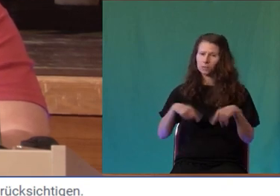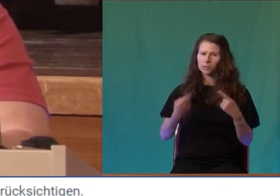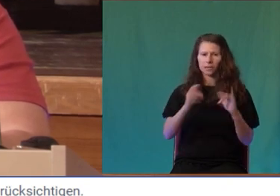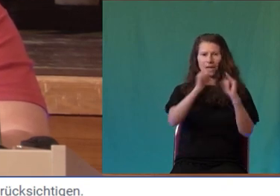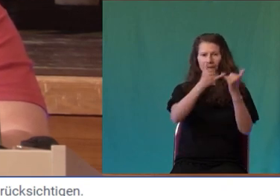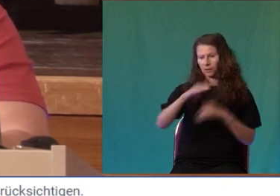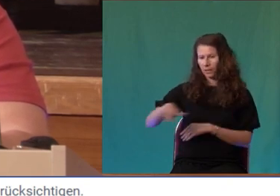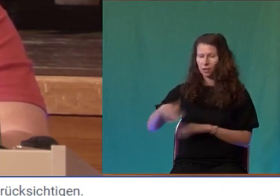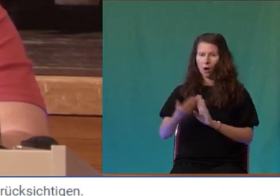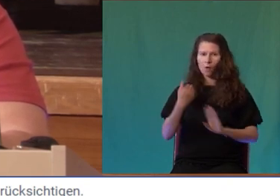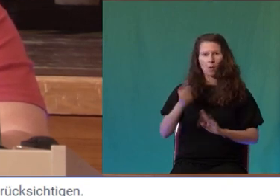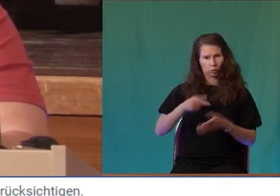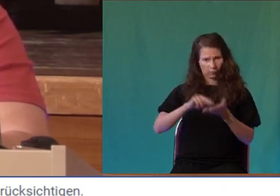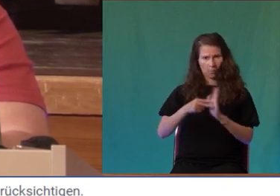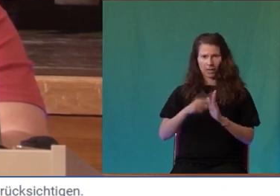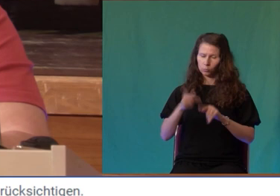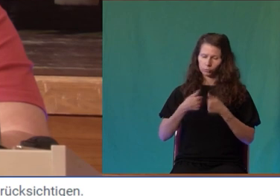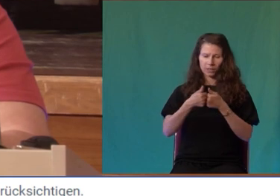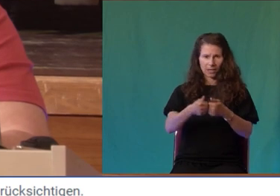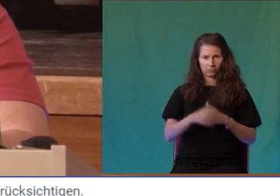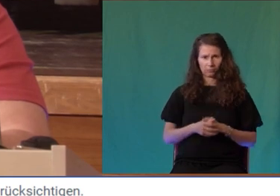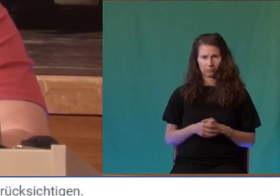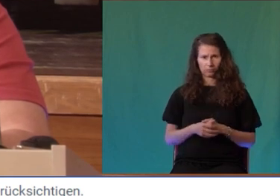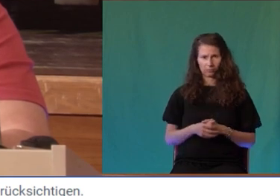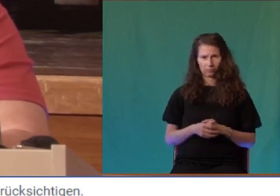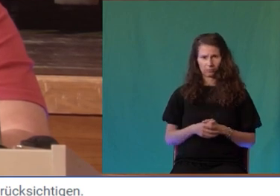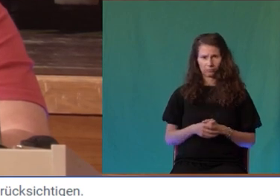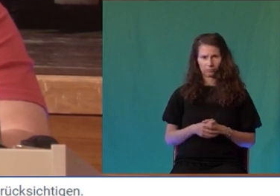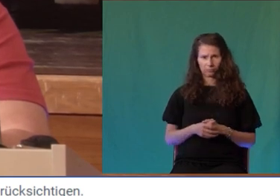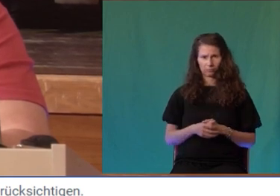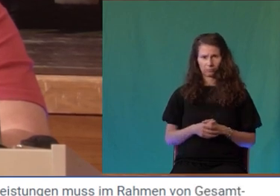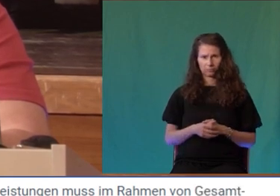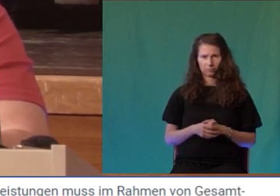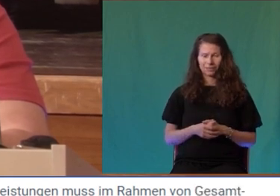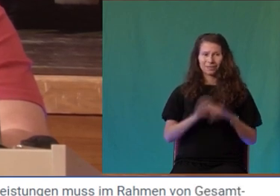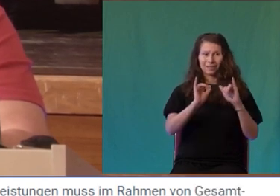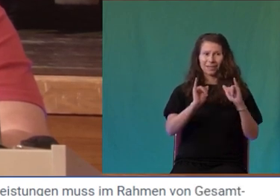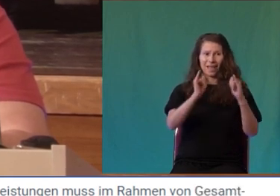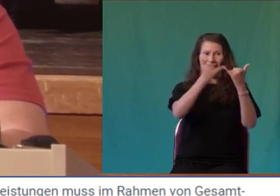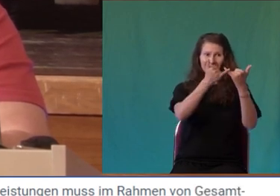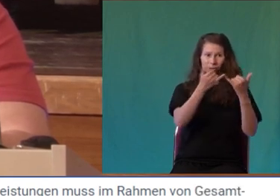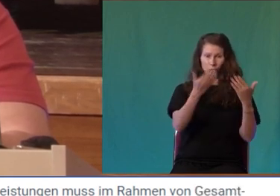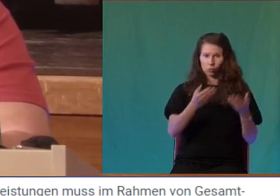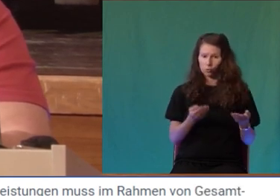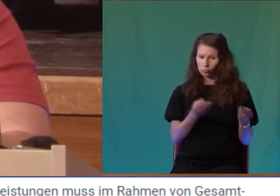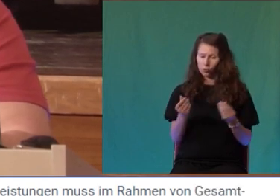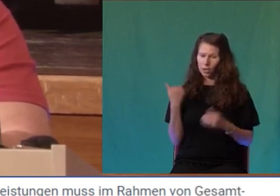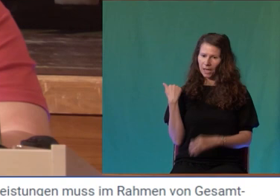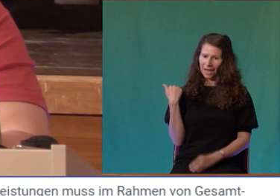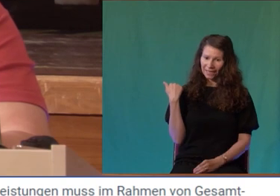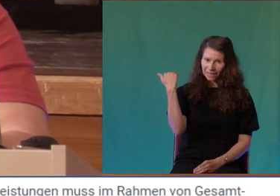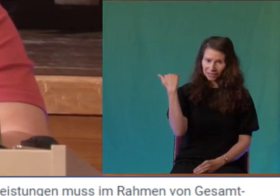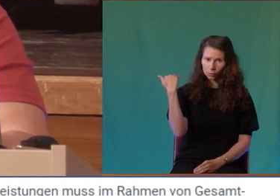und Kinder darauf vorzubereiten und zu begleiten erleben die Eltern diesen Schritt als Entlastung statt als